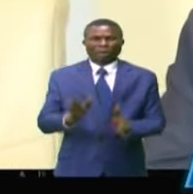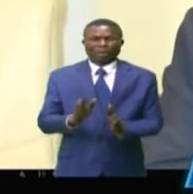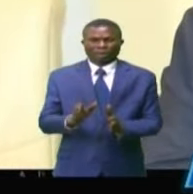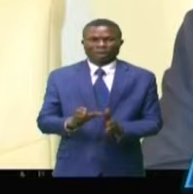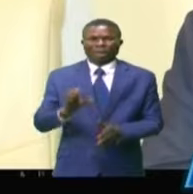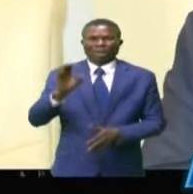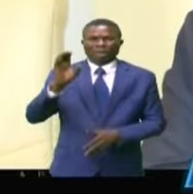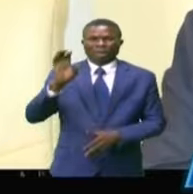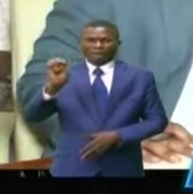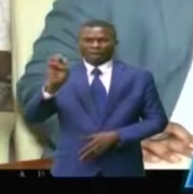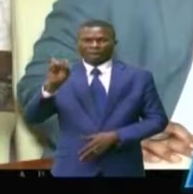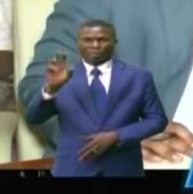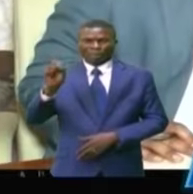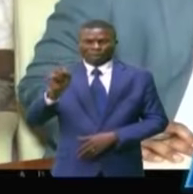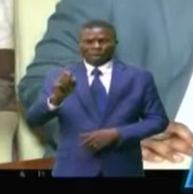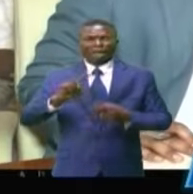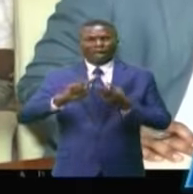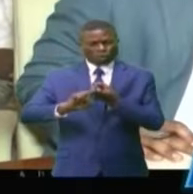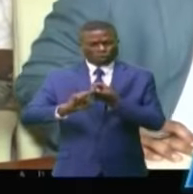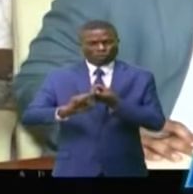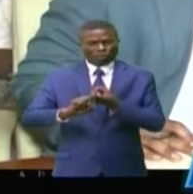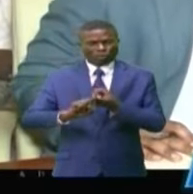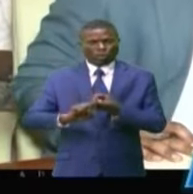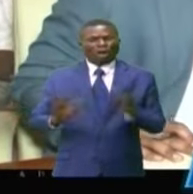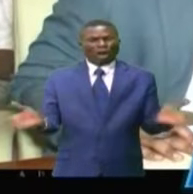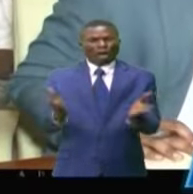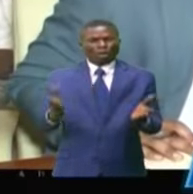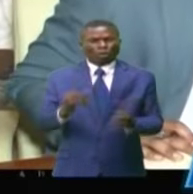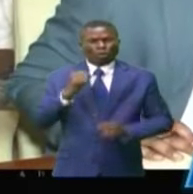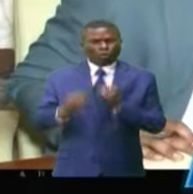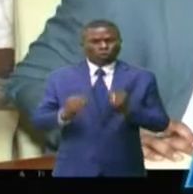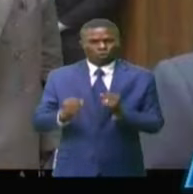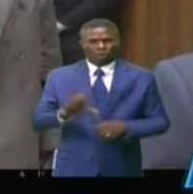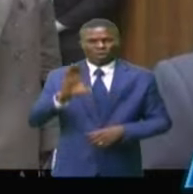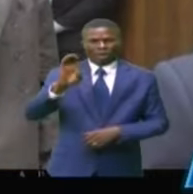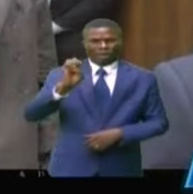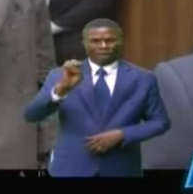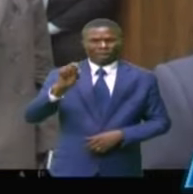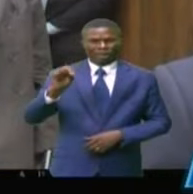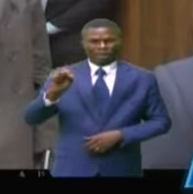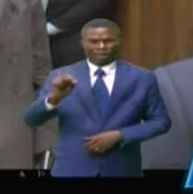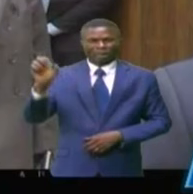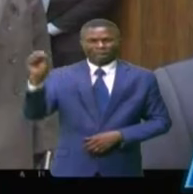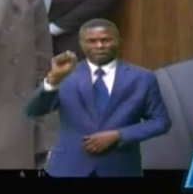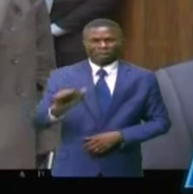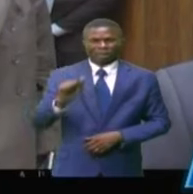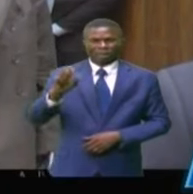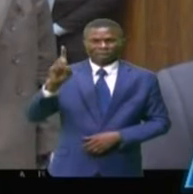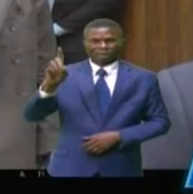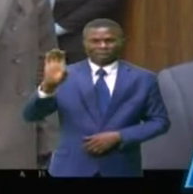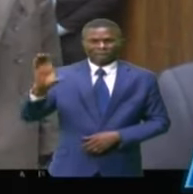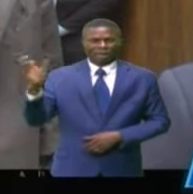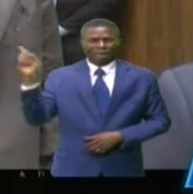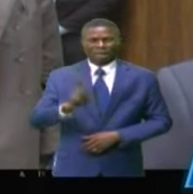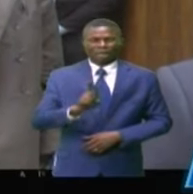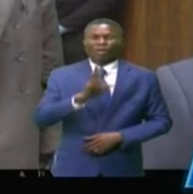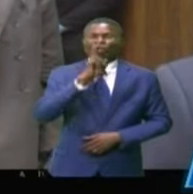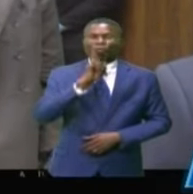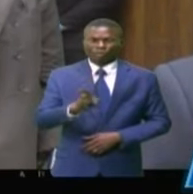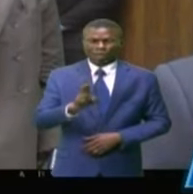MNS reste confiant et salue la bravoure de la CENI. La SADEC a été vraiment bienvenue pour